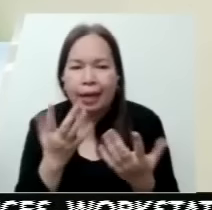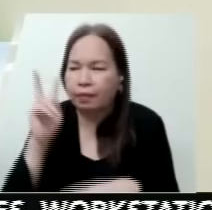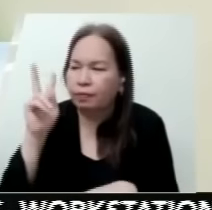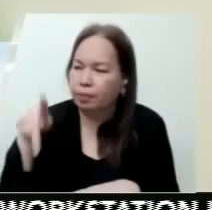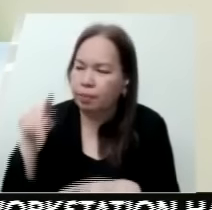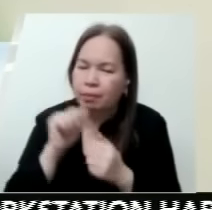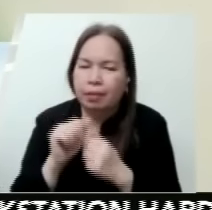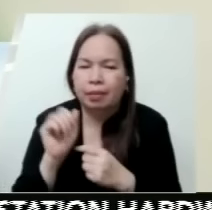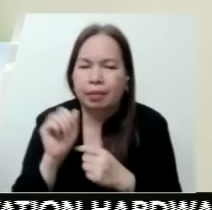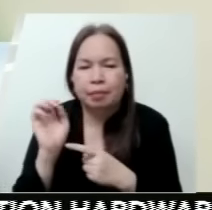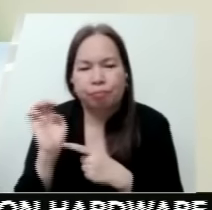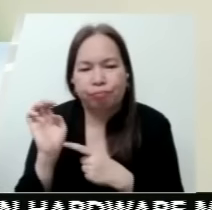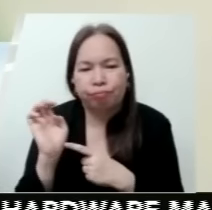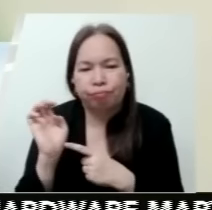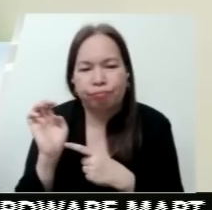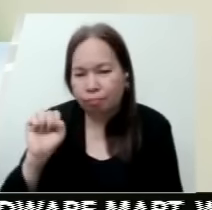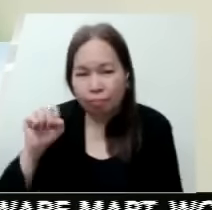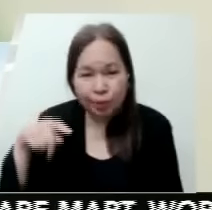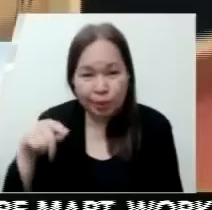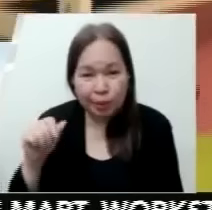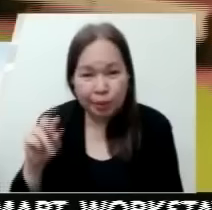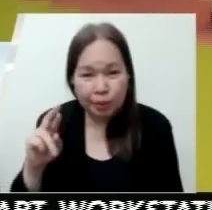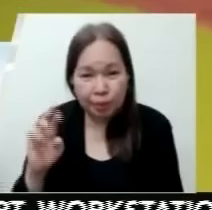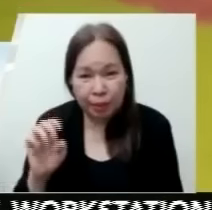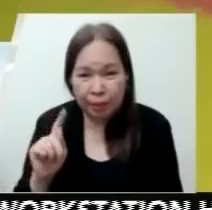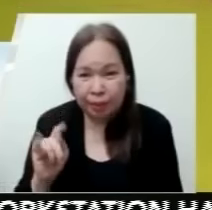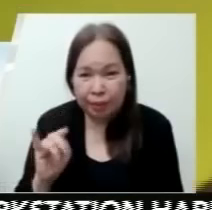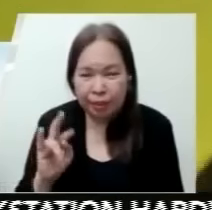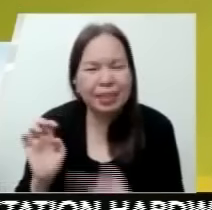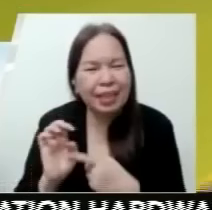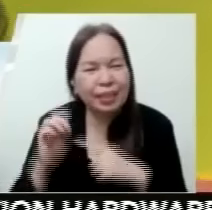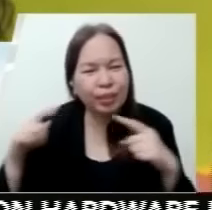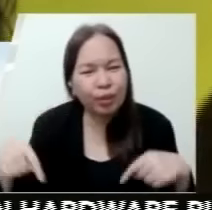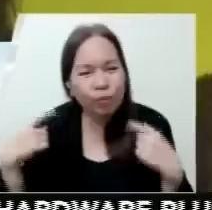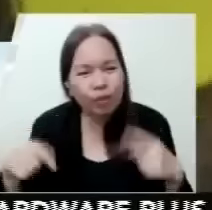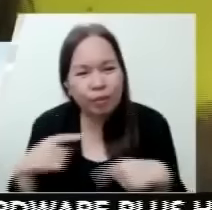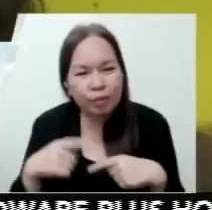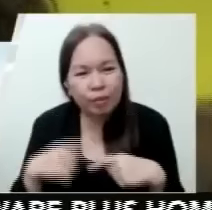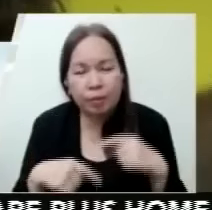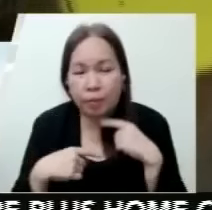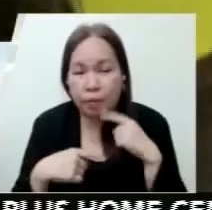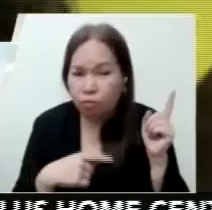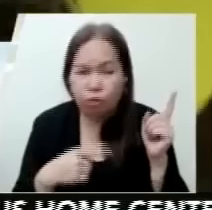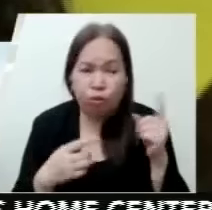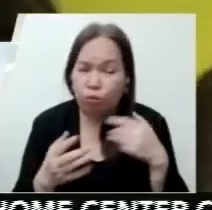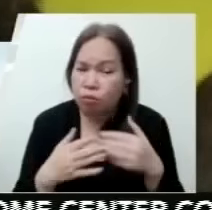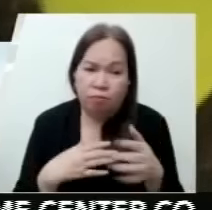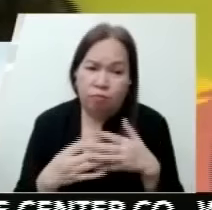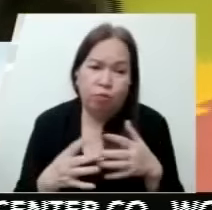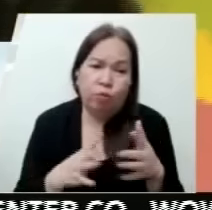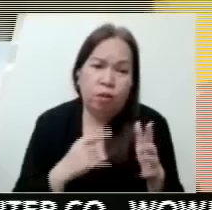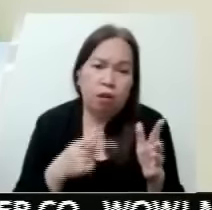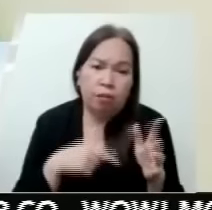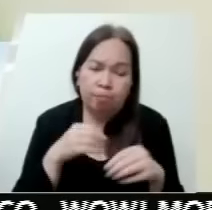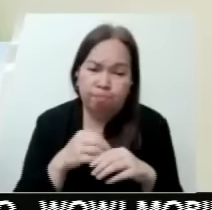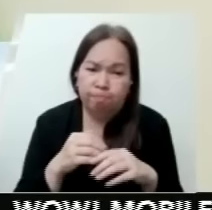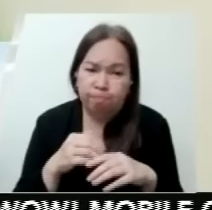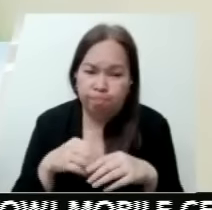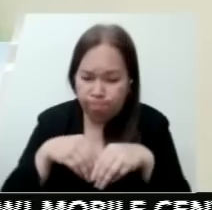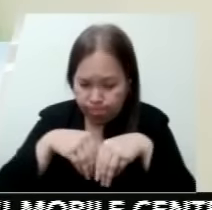political analyst na si Professor Aris Arugay, wala man daw sa gabinete, marami pa rin daw pwedeng gawin ng bise.